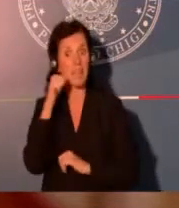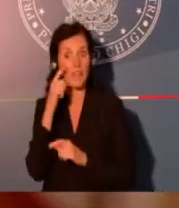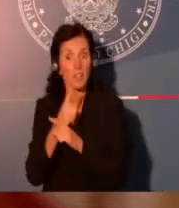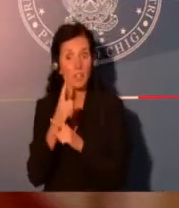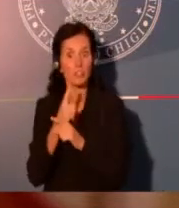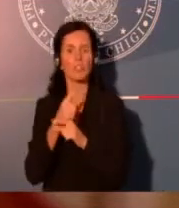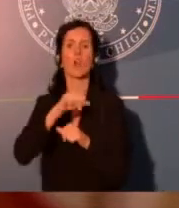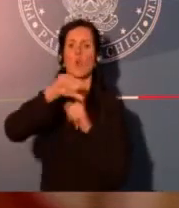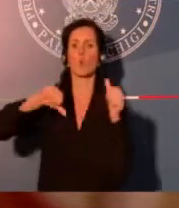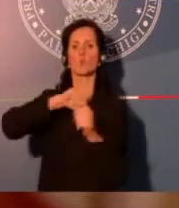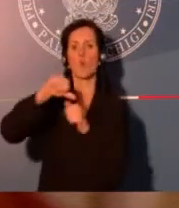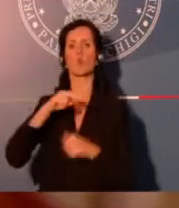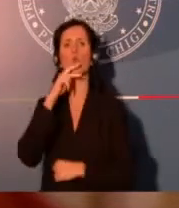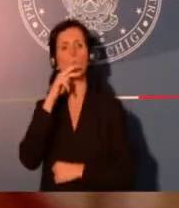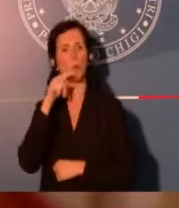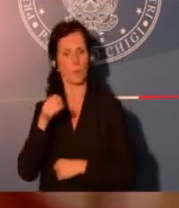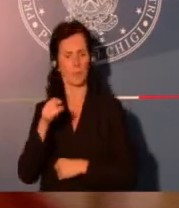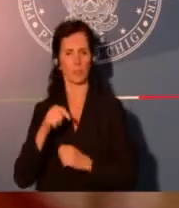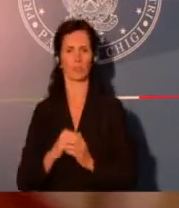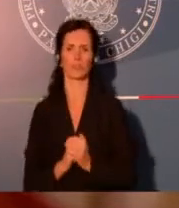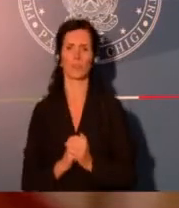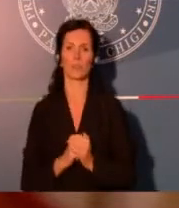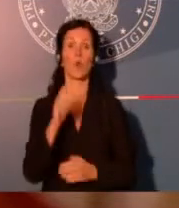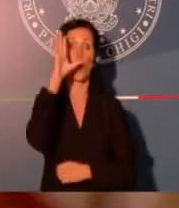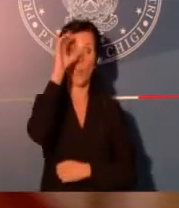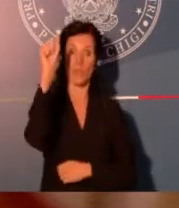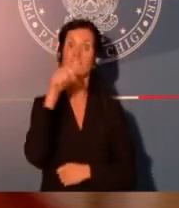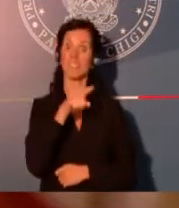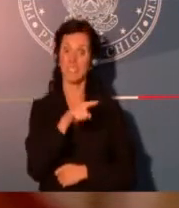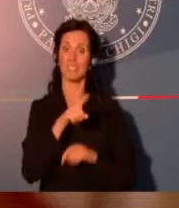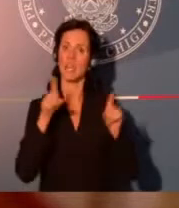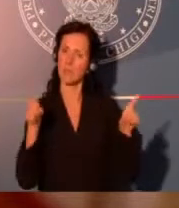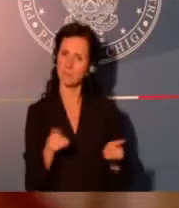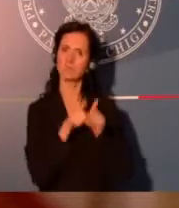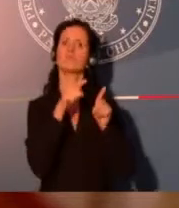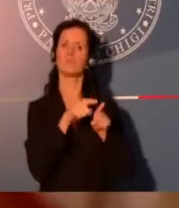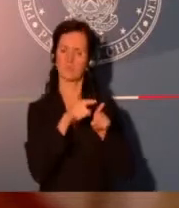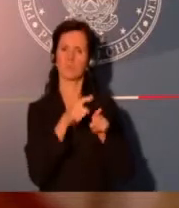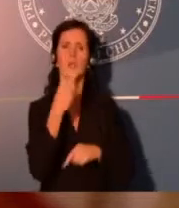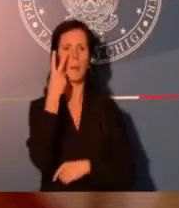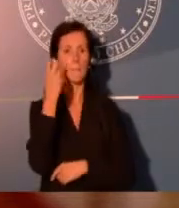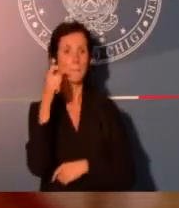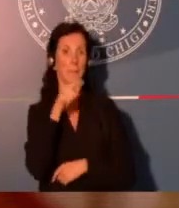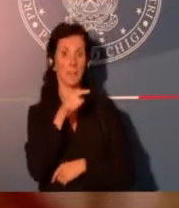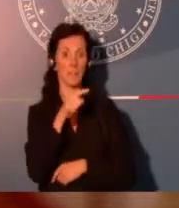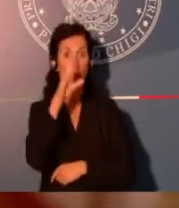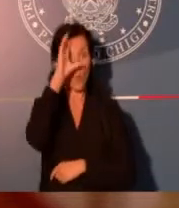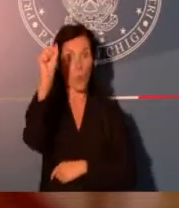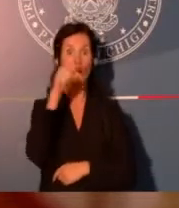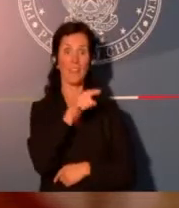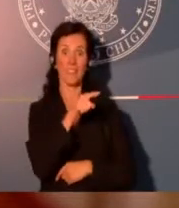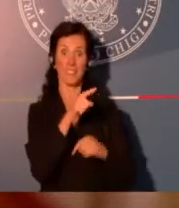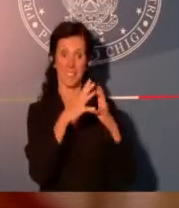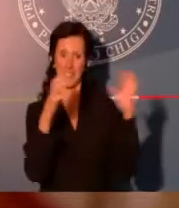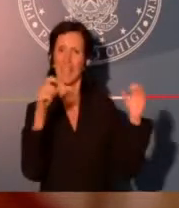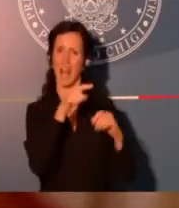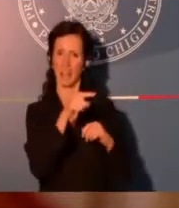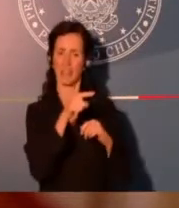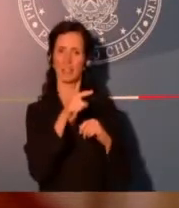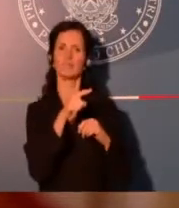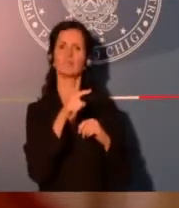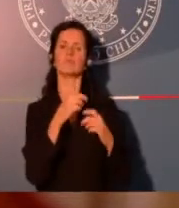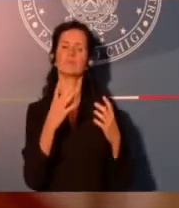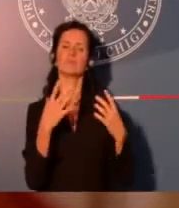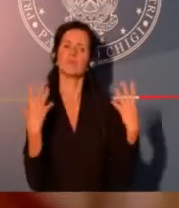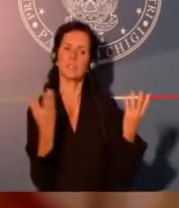Per le università anche è previsto che le università stesse, con il